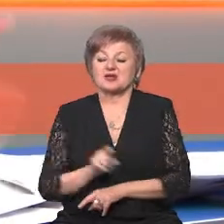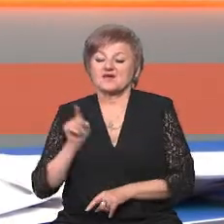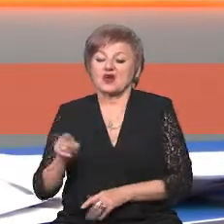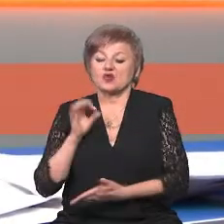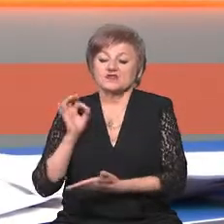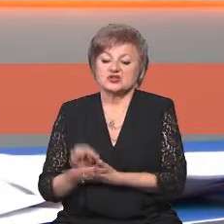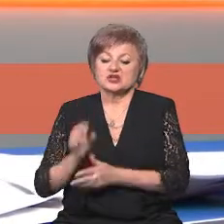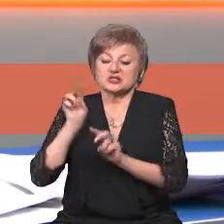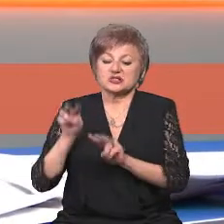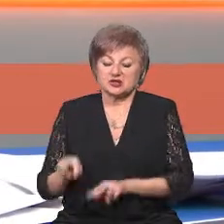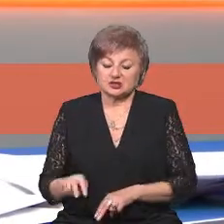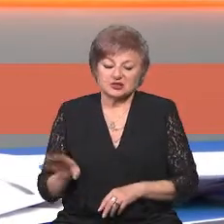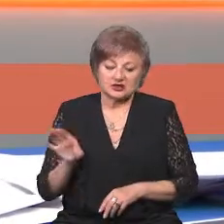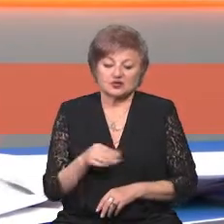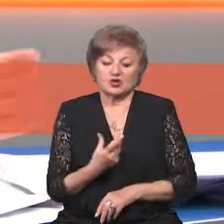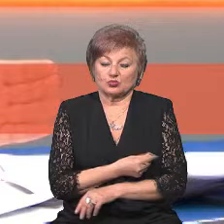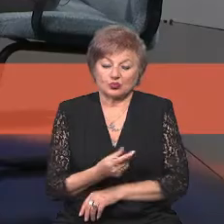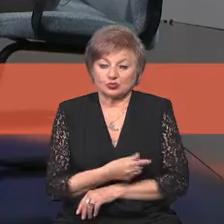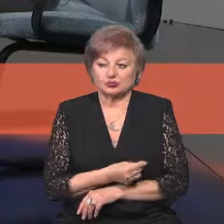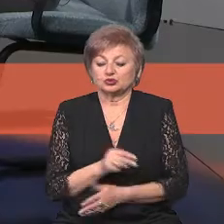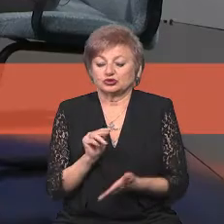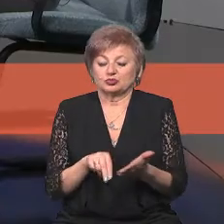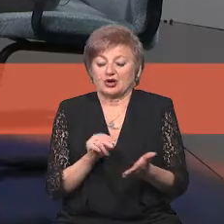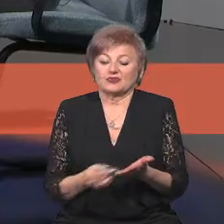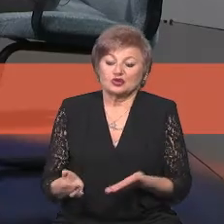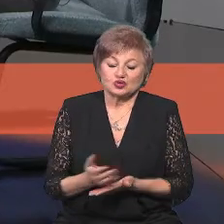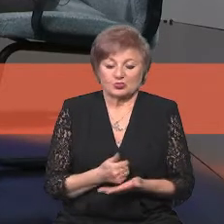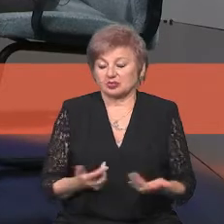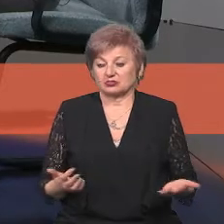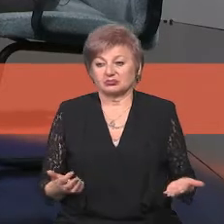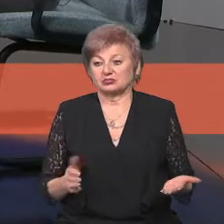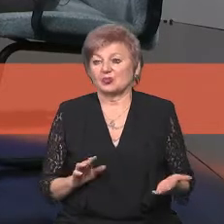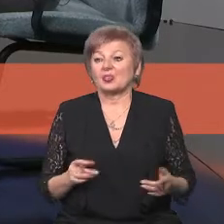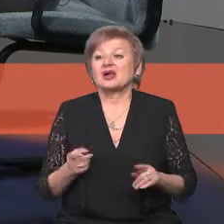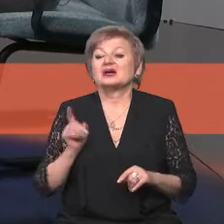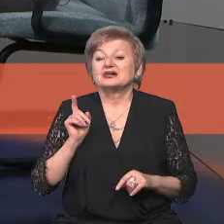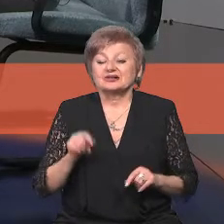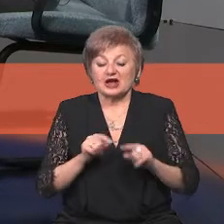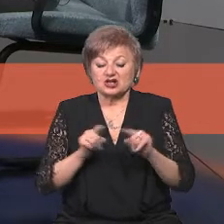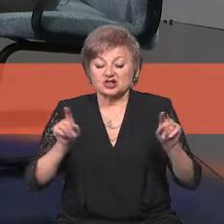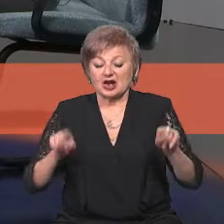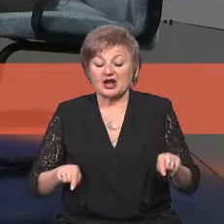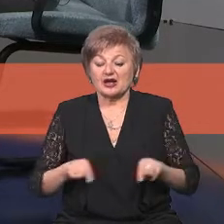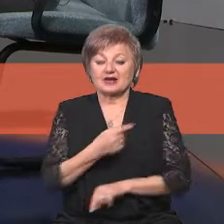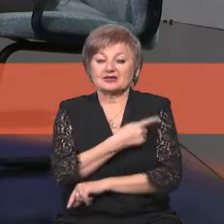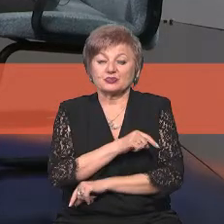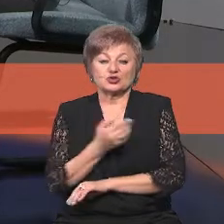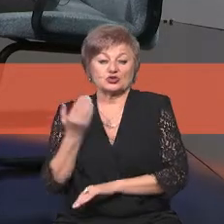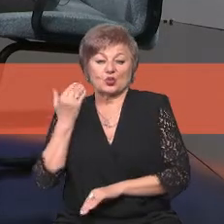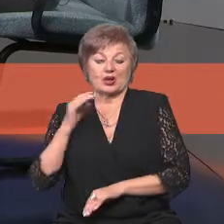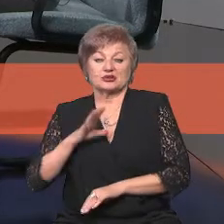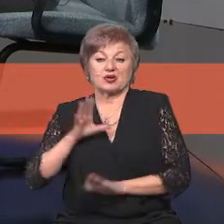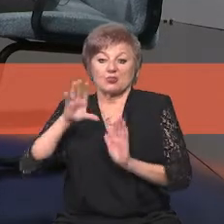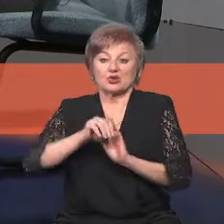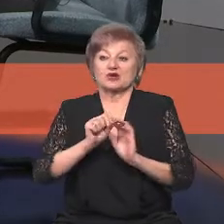відповідальність, ви слідкуєте за щепленням, довідки збираєте і так далі. Всі навіть медичні карти, які були раніше в школах,